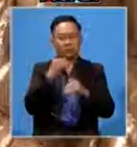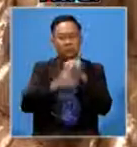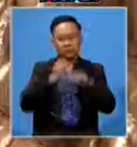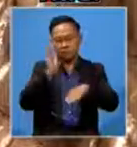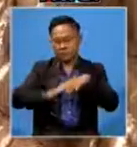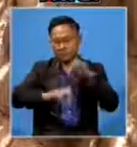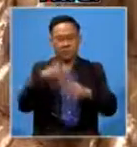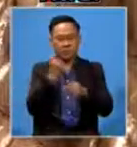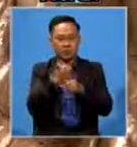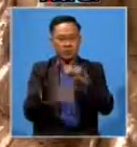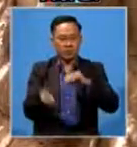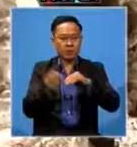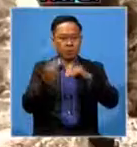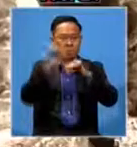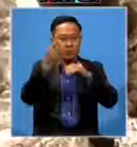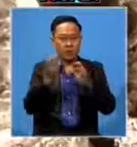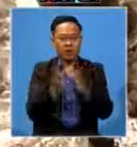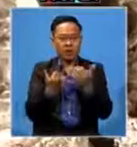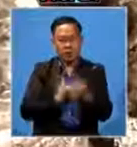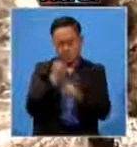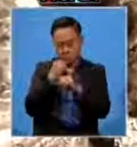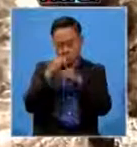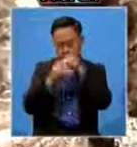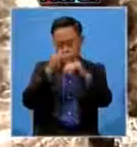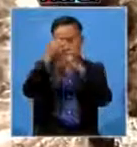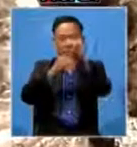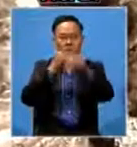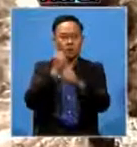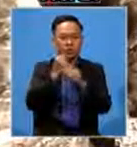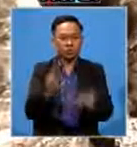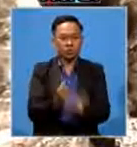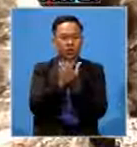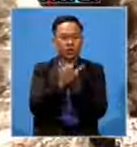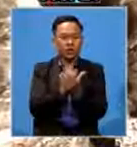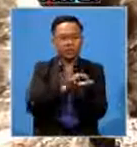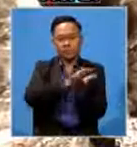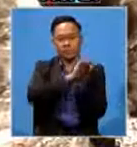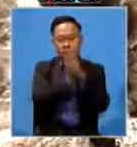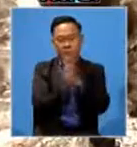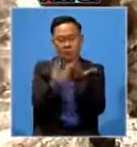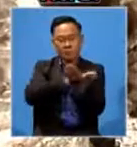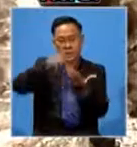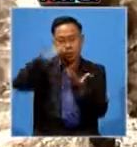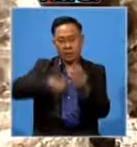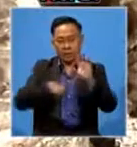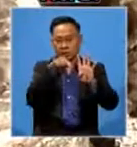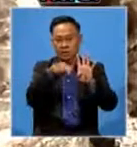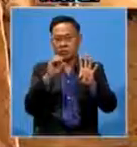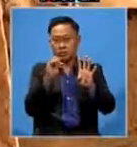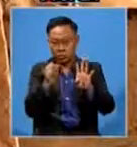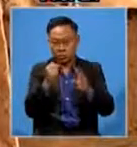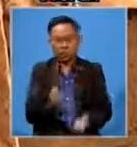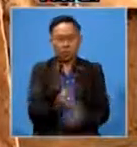ศักยภาพให้ก้าวทันโลกที่เปลี่ยนแปลงเพื่อก้าวเข้าสู่ประเทศไทย 4.0 นำไปสู่การเพิ่มรายได้จากการประกอบอา